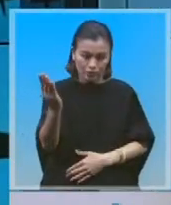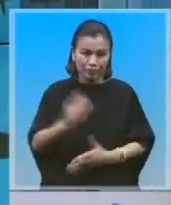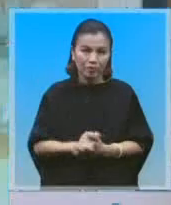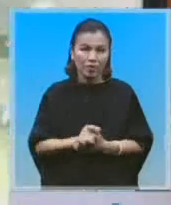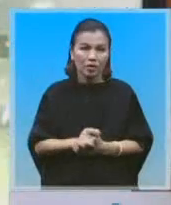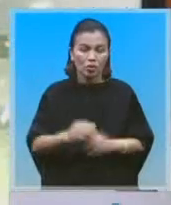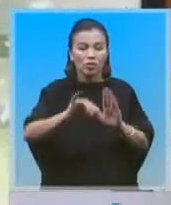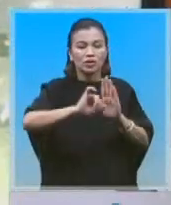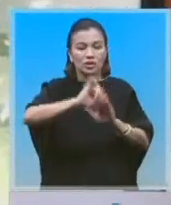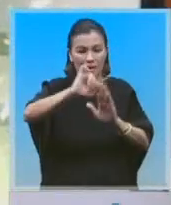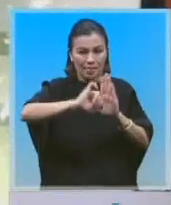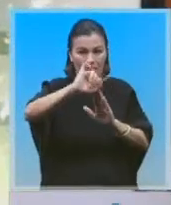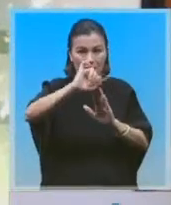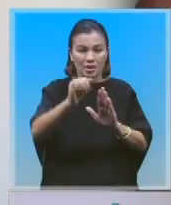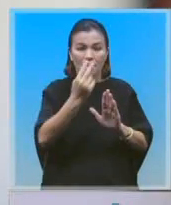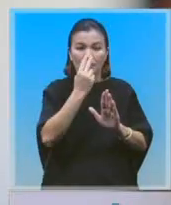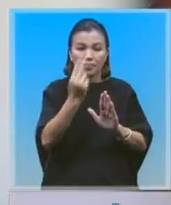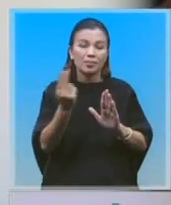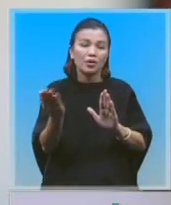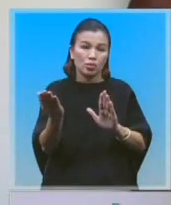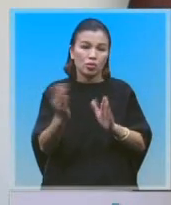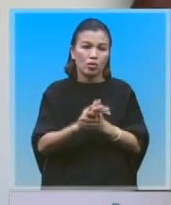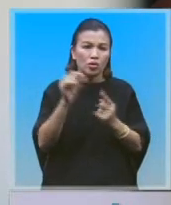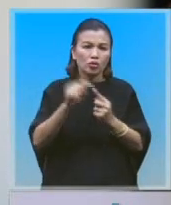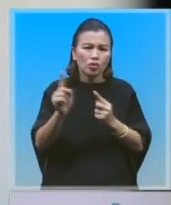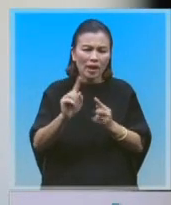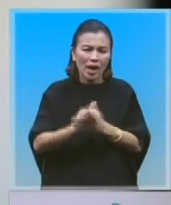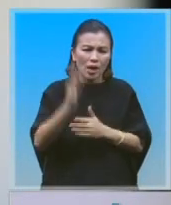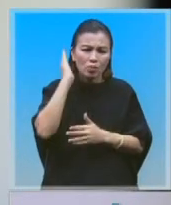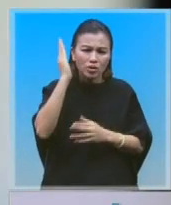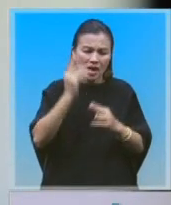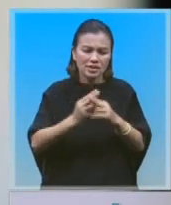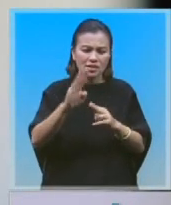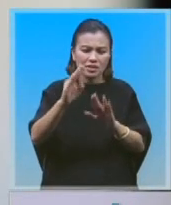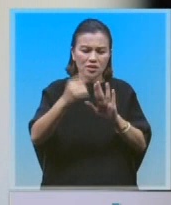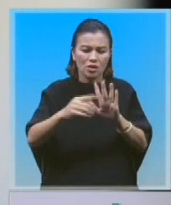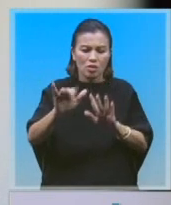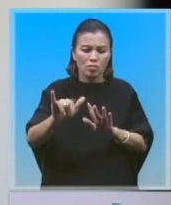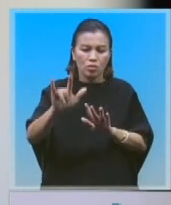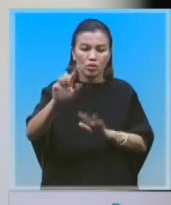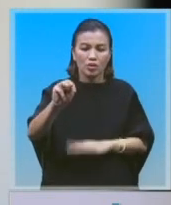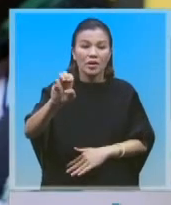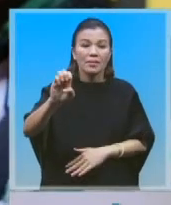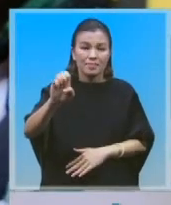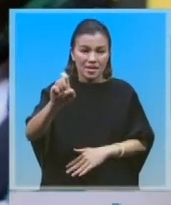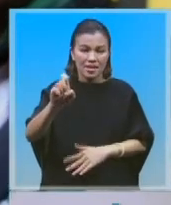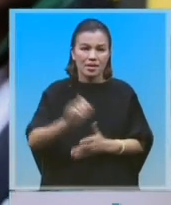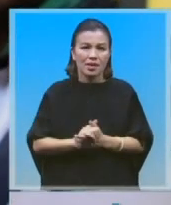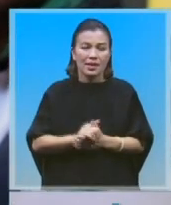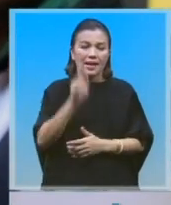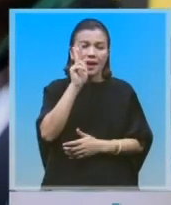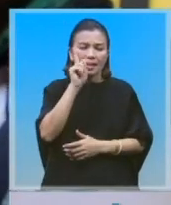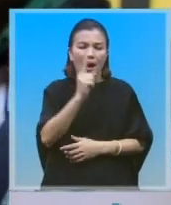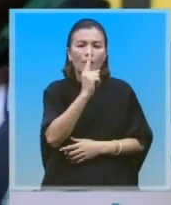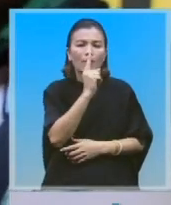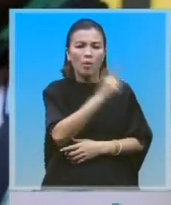ดเชียงใหม่นะครับไปติดตามความคืบหน้ากรณีของนายบุญมีเกศเกศีเข้าร้องเรียนต่อสื่อมวลชนนะครับว่านางส